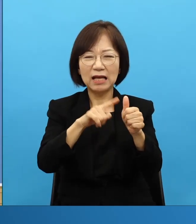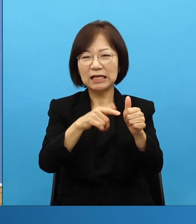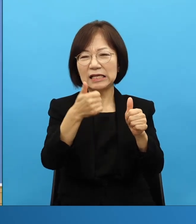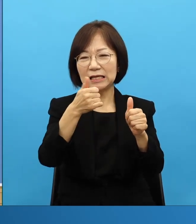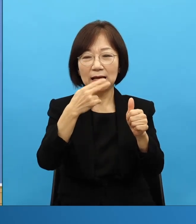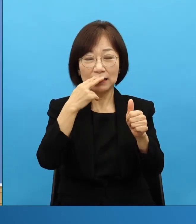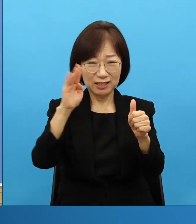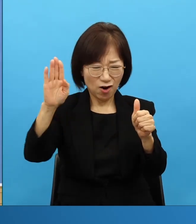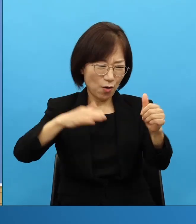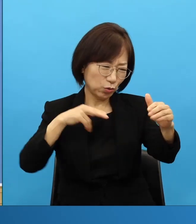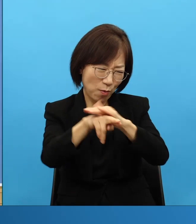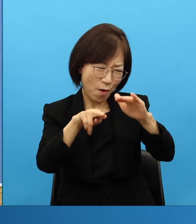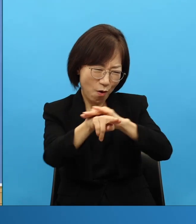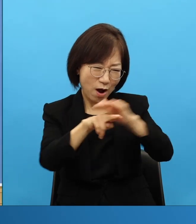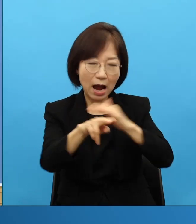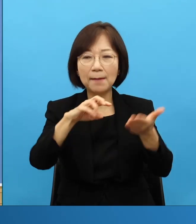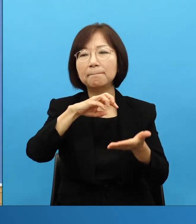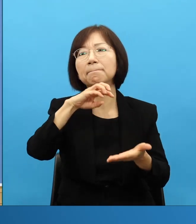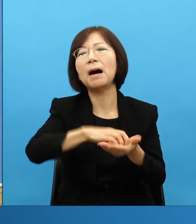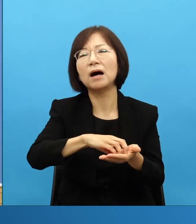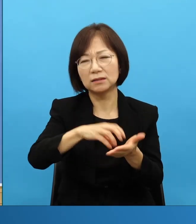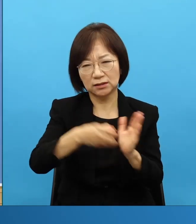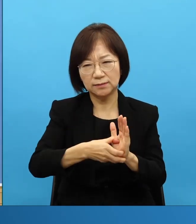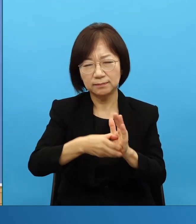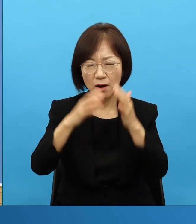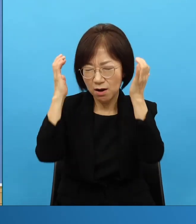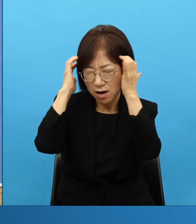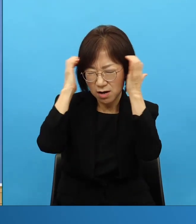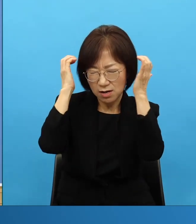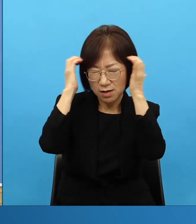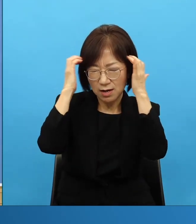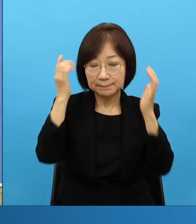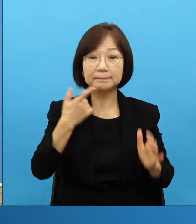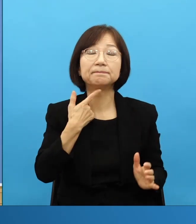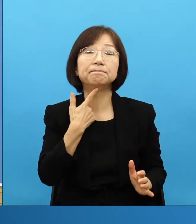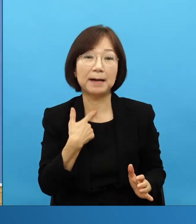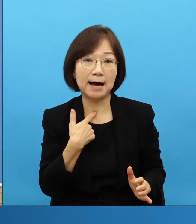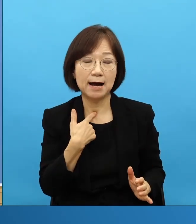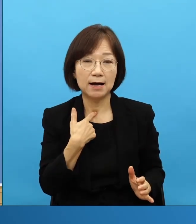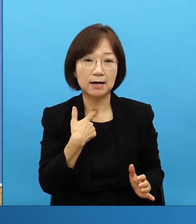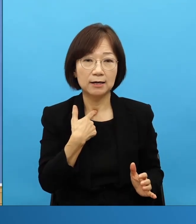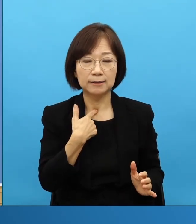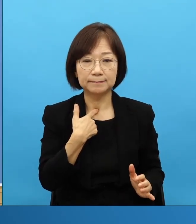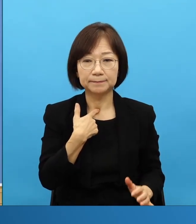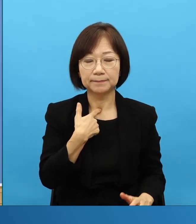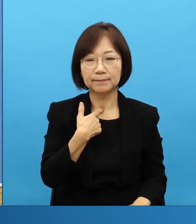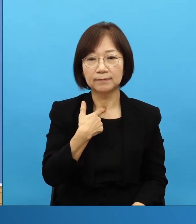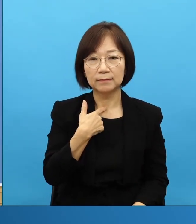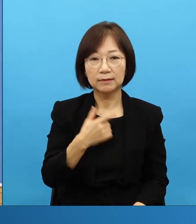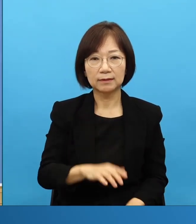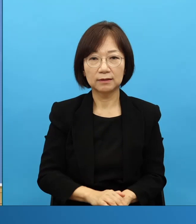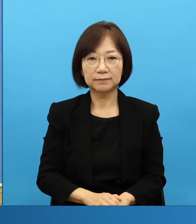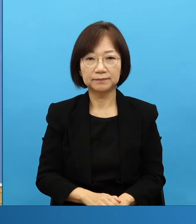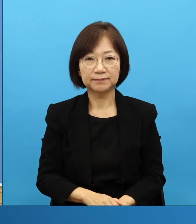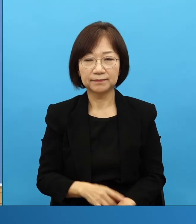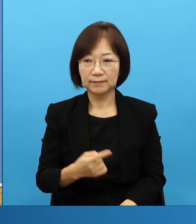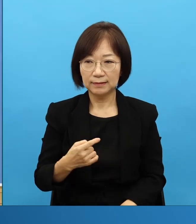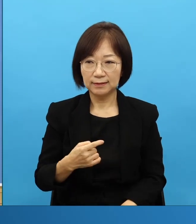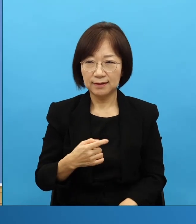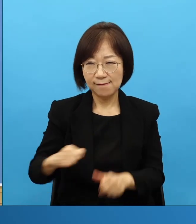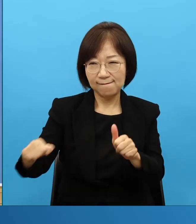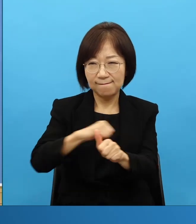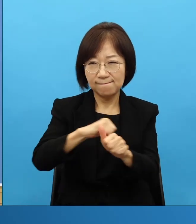much at a young age that he had to run away from home. 이게 뿌리 내릴 뿐 거예요. That was rooted inside of him. 성공해도 소용없어. 뿌리 내리니까